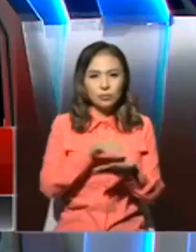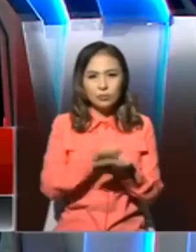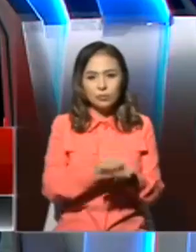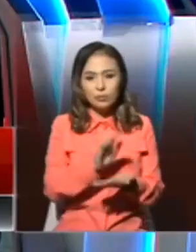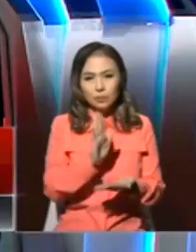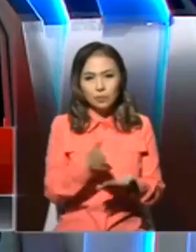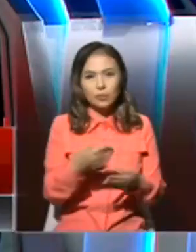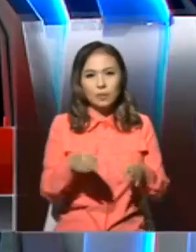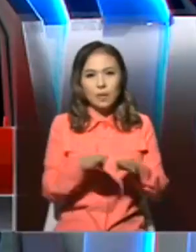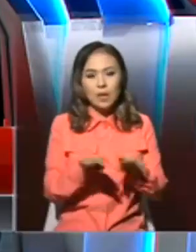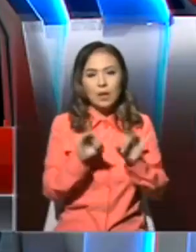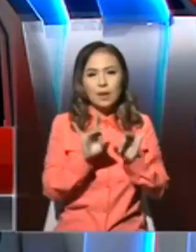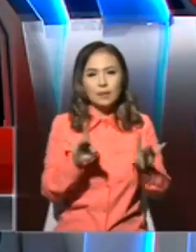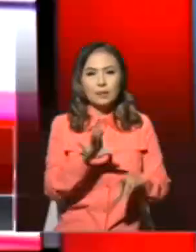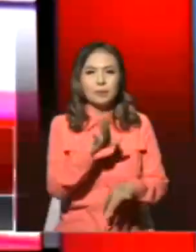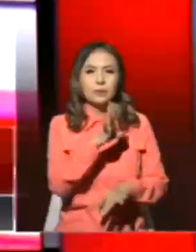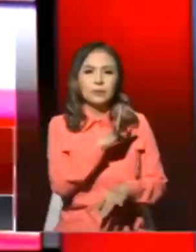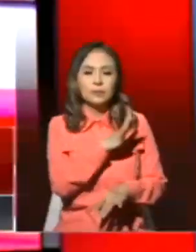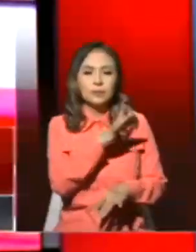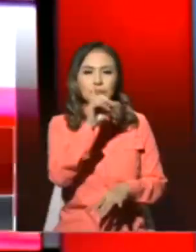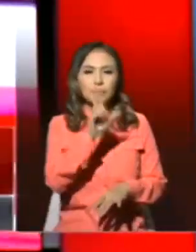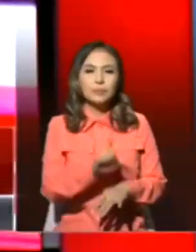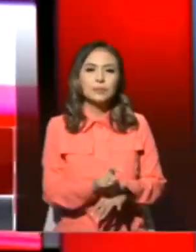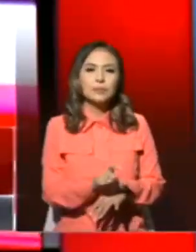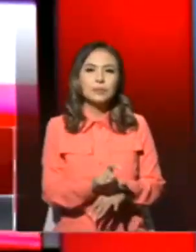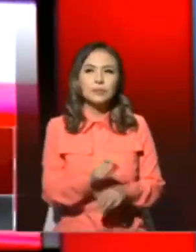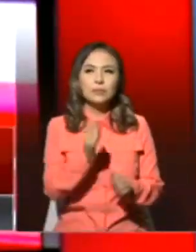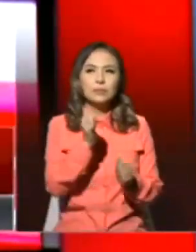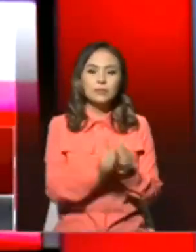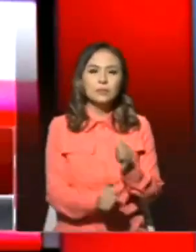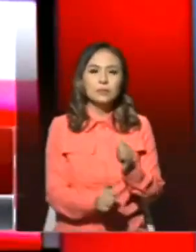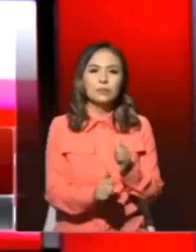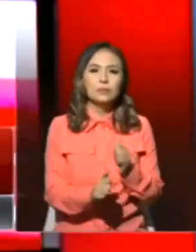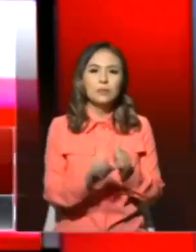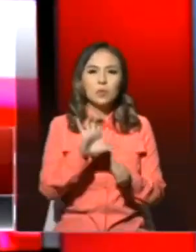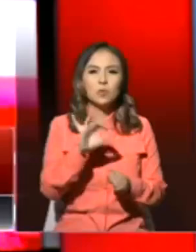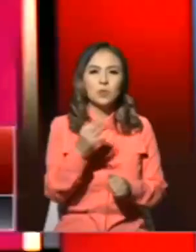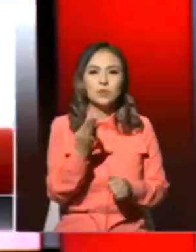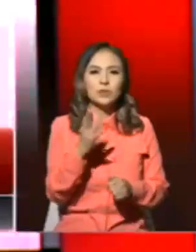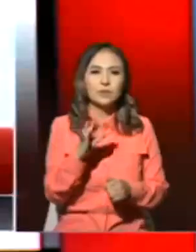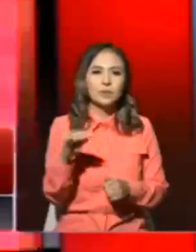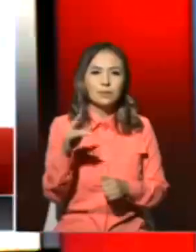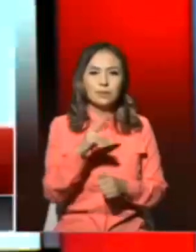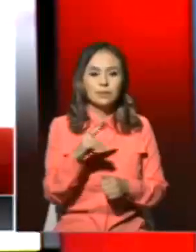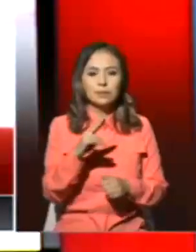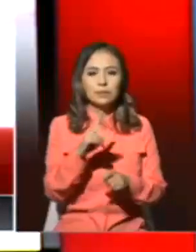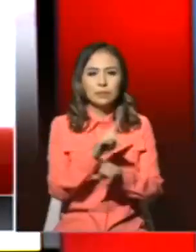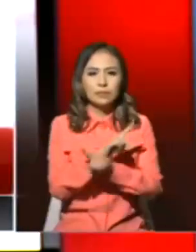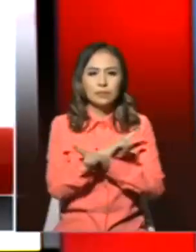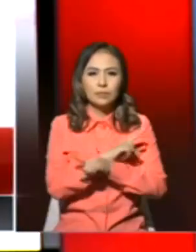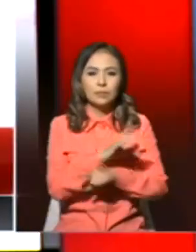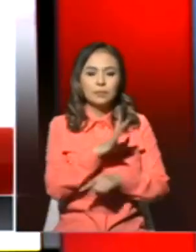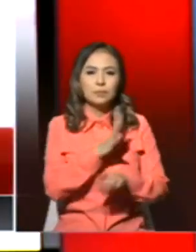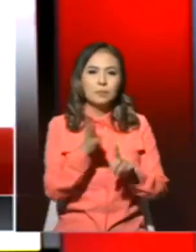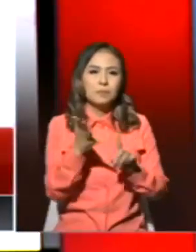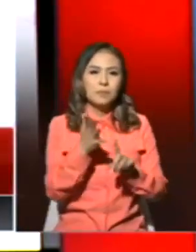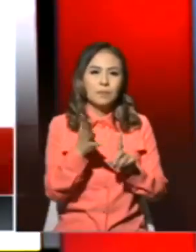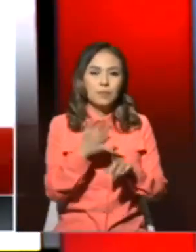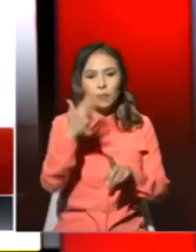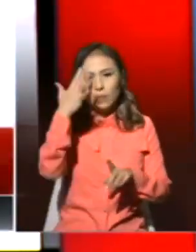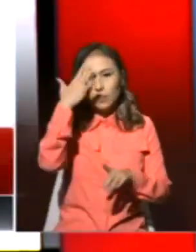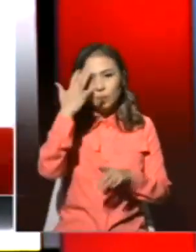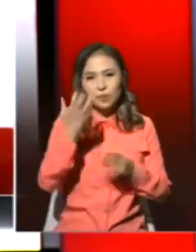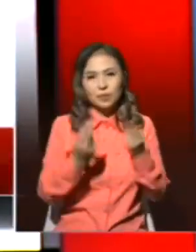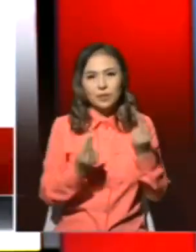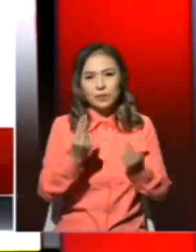Жаңағы айтқандай, жаңа ерке өзіңіз айтқандай, әрбір жаңағы суицидке ұрынған, көз жұмған адамның бесіншісі осы құмар ойынға байланысты